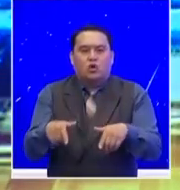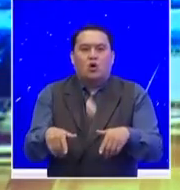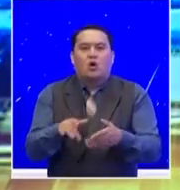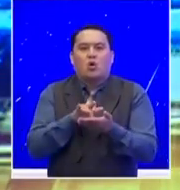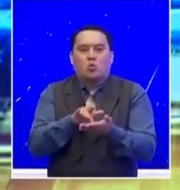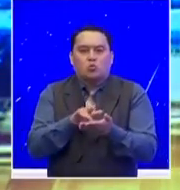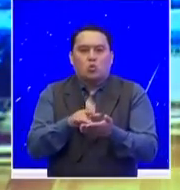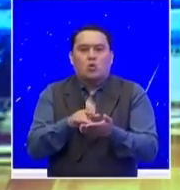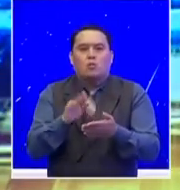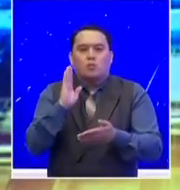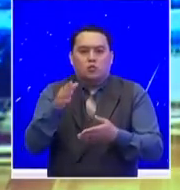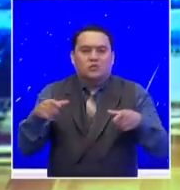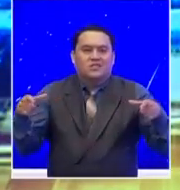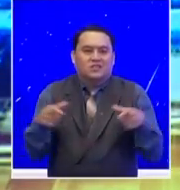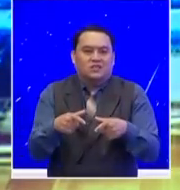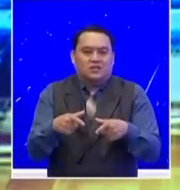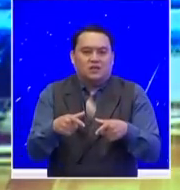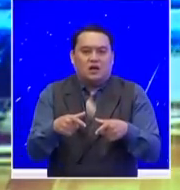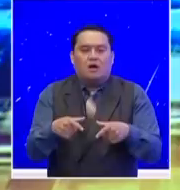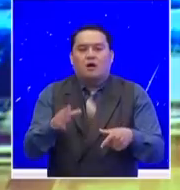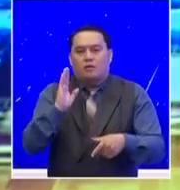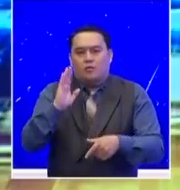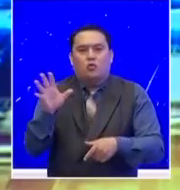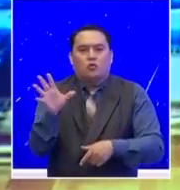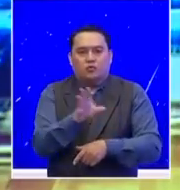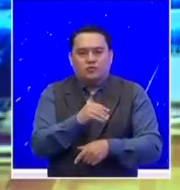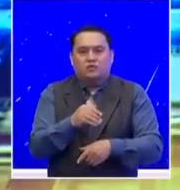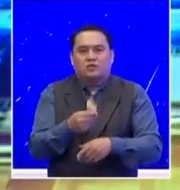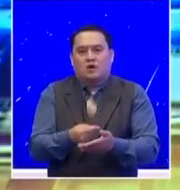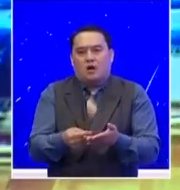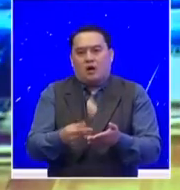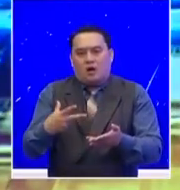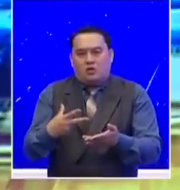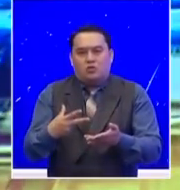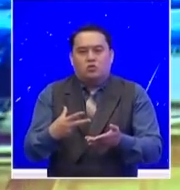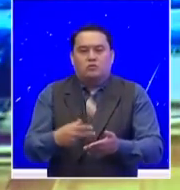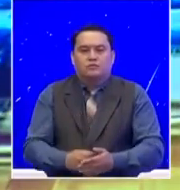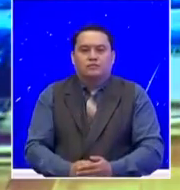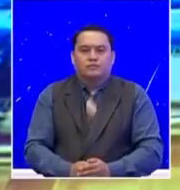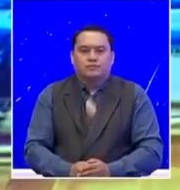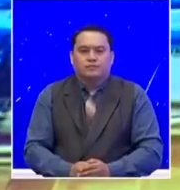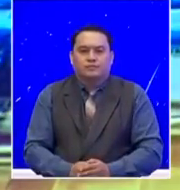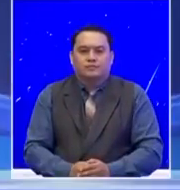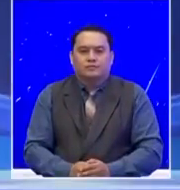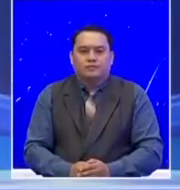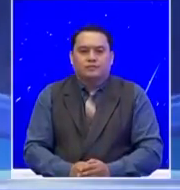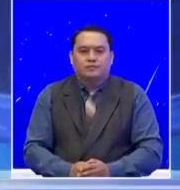Капшигай, где они будут изолированы на карантин. У всех уже взяты анализы на наличие коронавирусной инфекции.